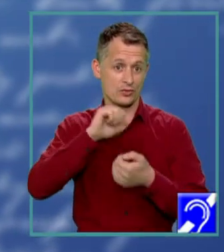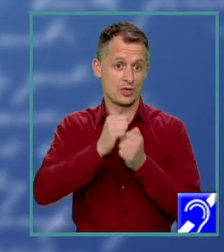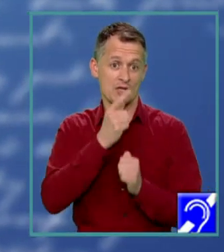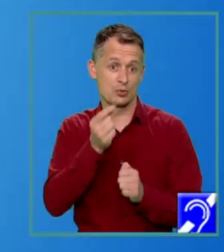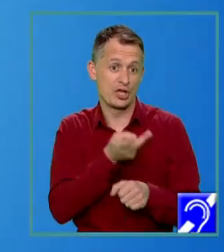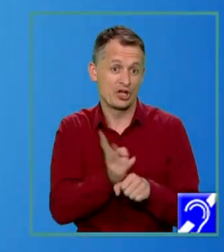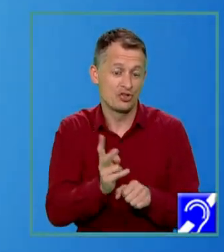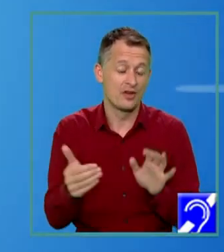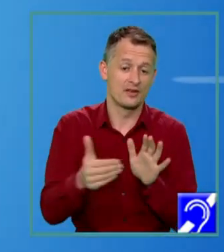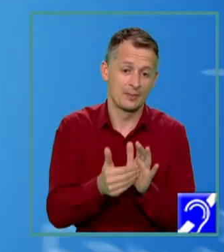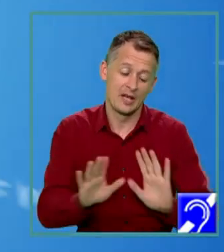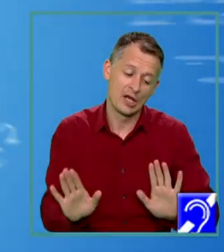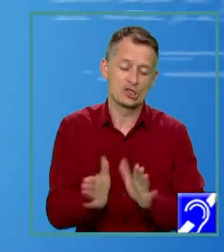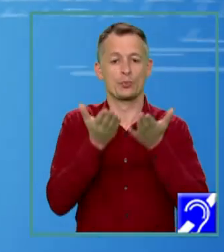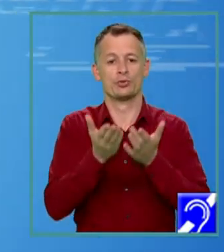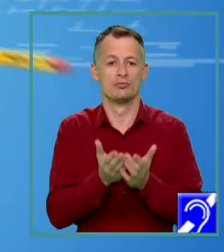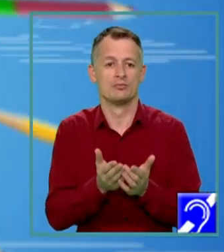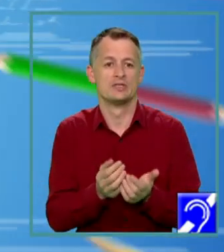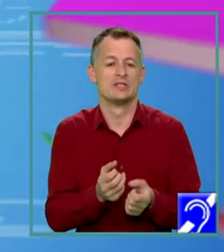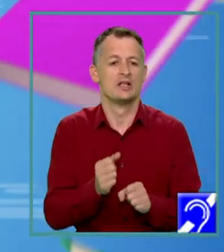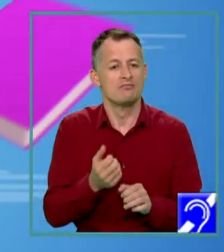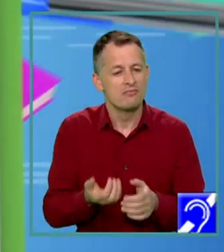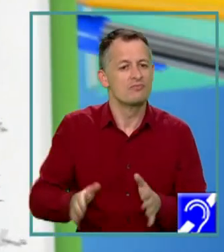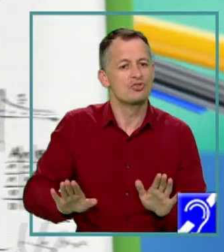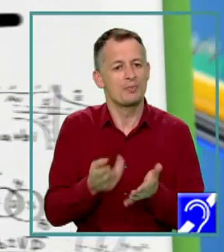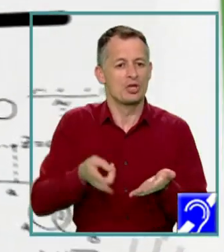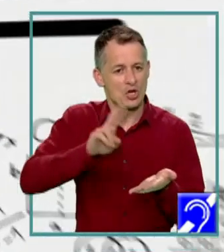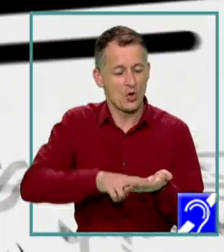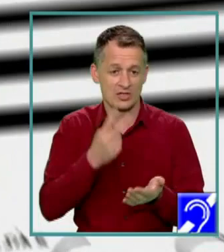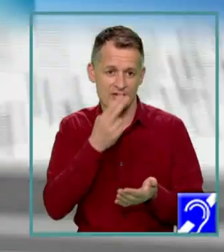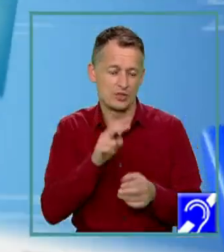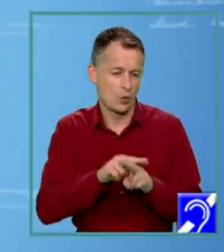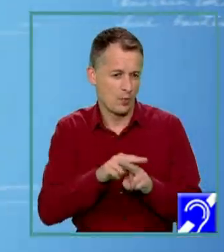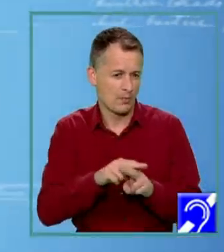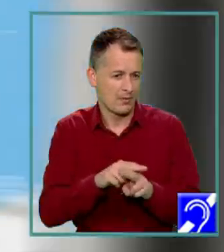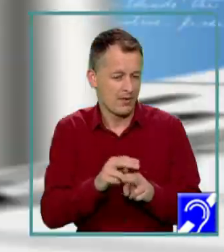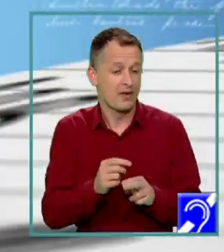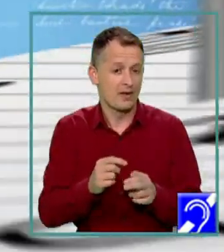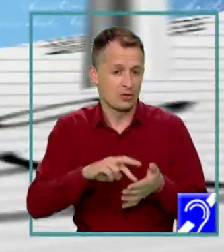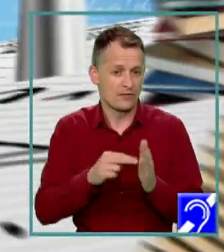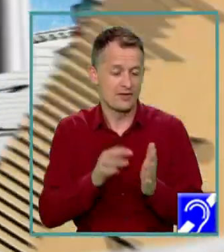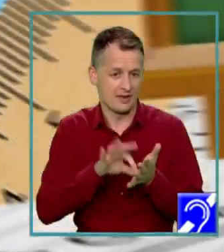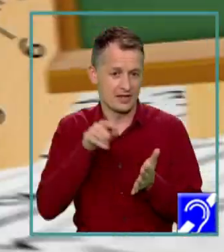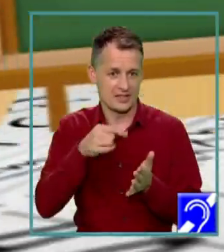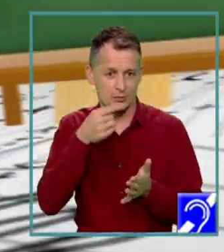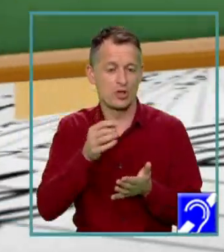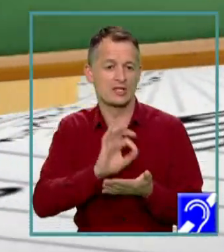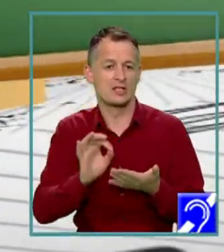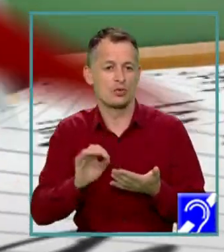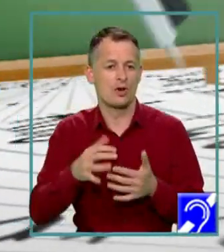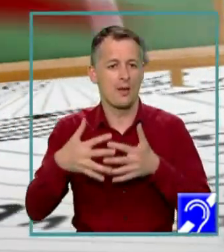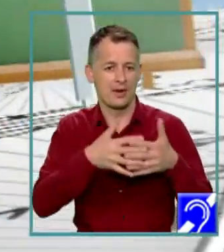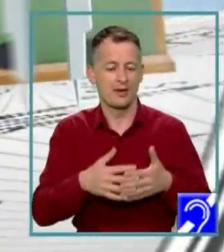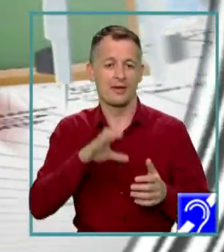e greșit și trebuie să o iei de la capăt și să încerci din nou și să vezi cum este de data aceasta zicea scriitorul american Carl